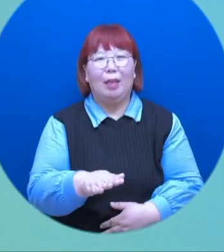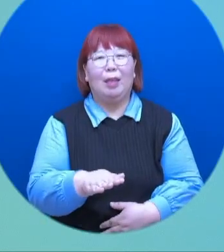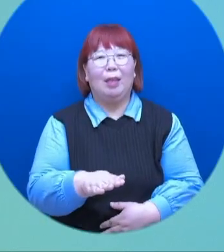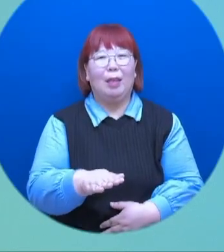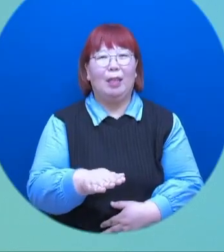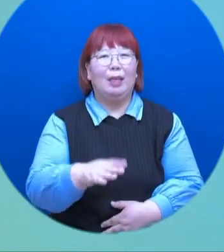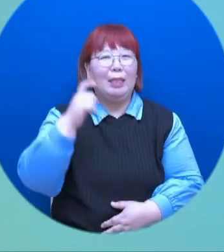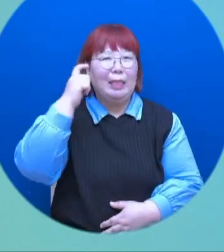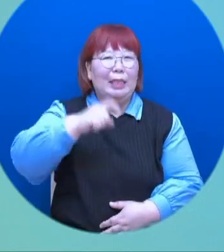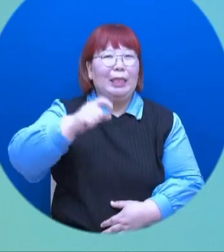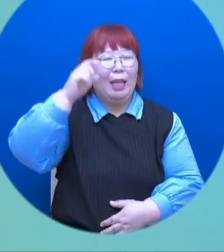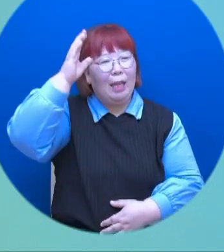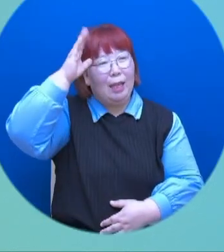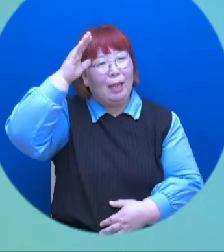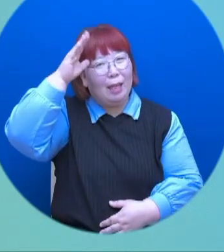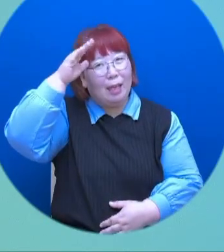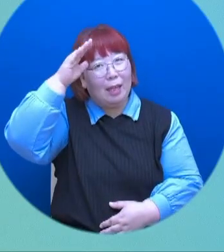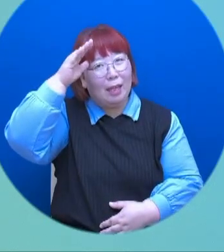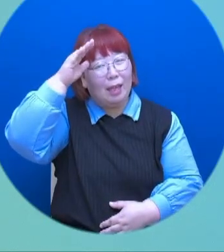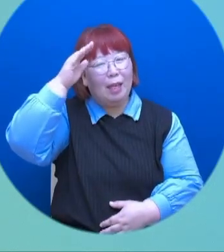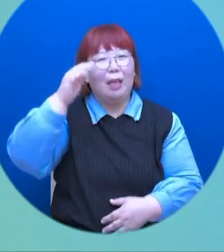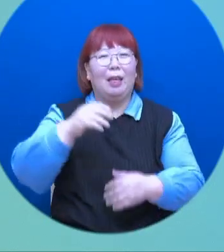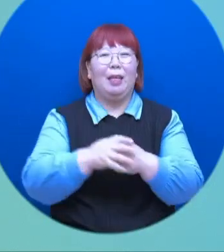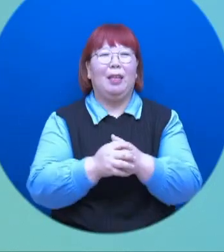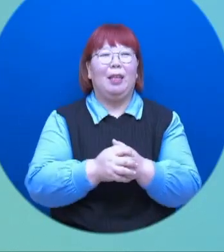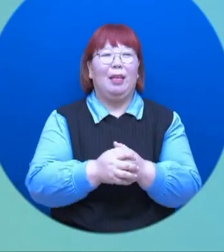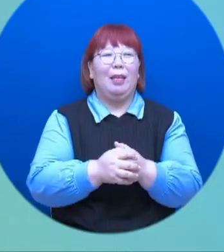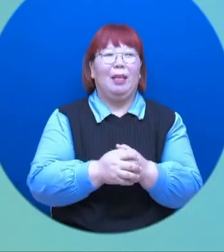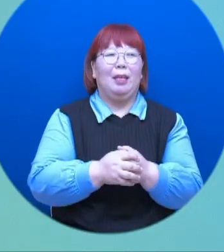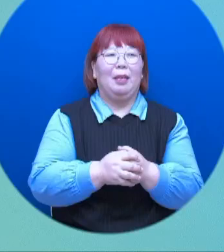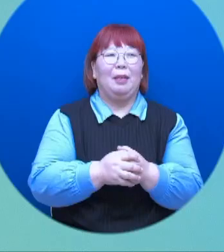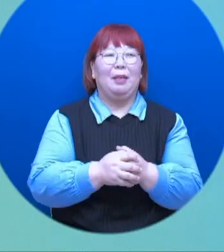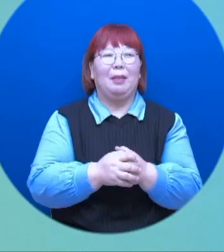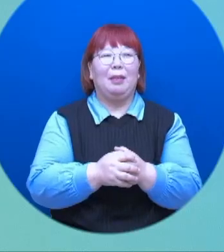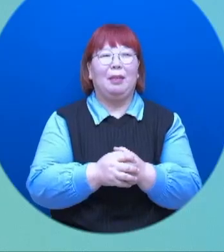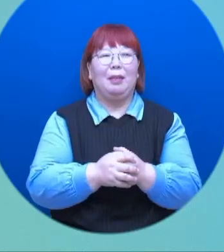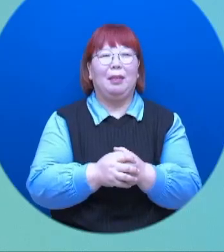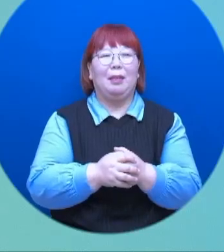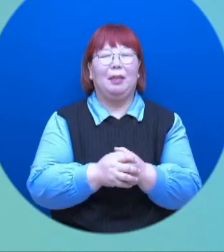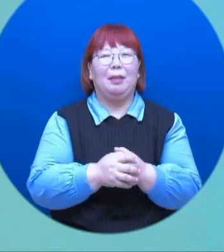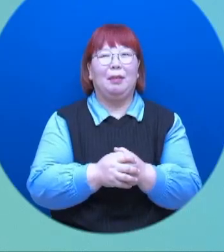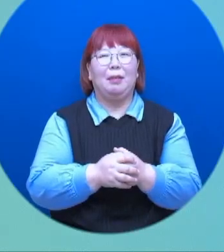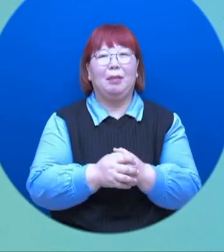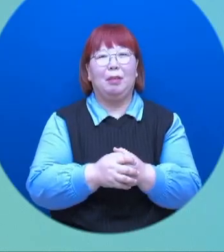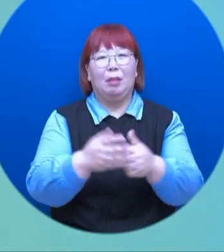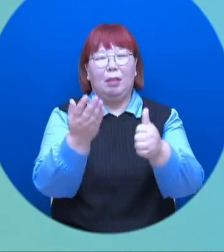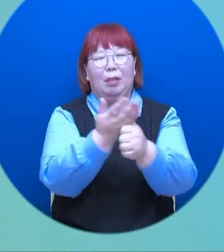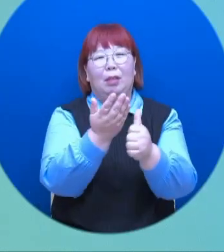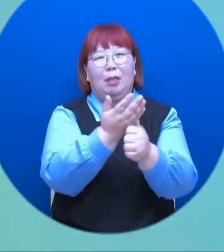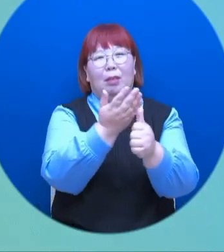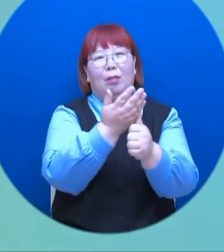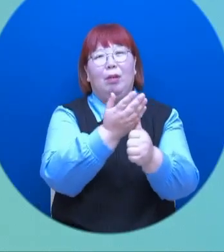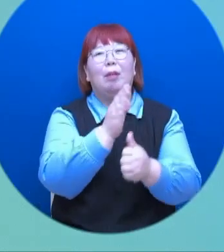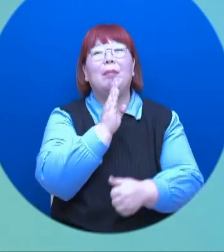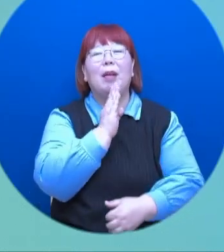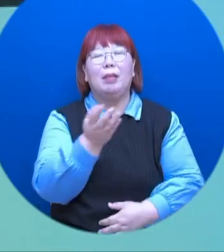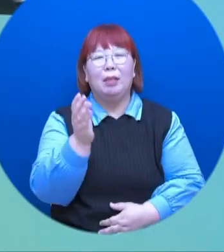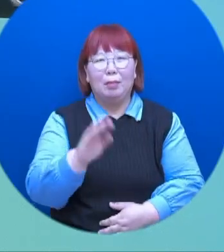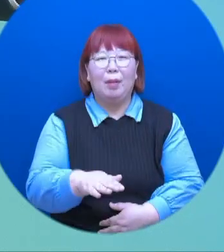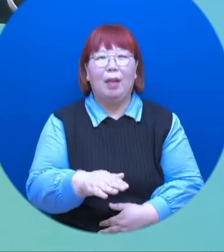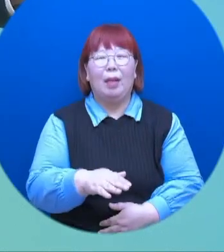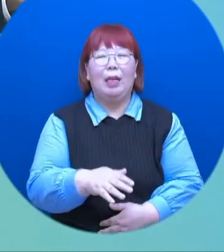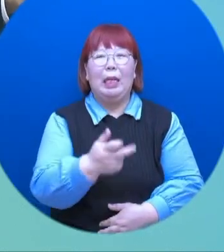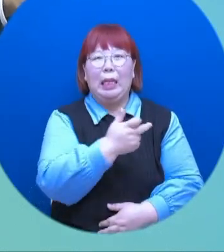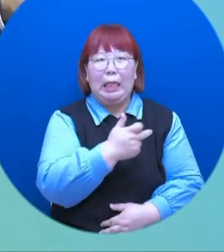센 게 계속 도둑이 들어오니까 큰 놈을 가져와야 되잖아요. 그런데 경험자가 말해요. 큰